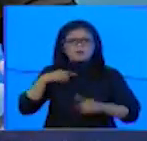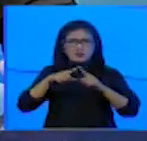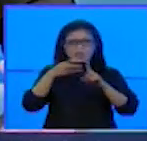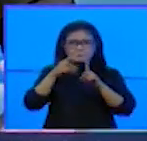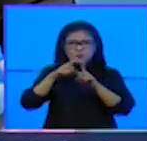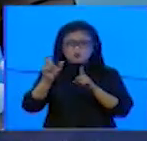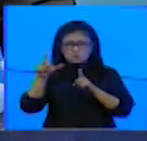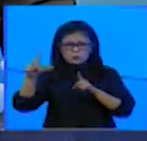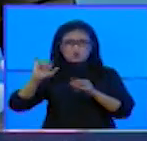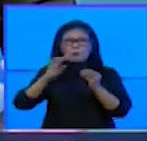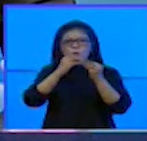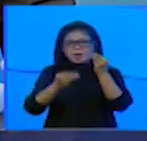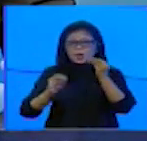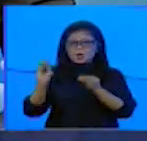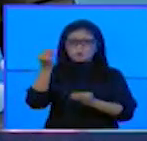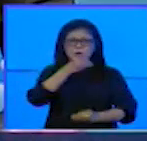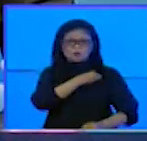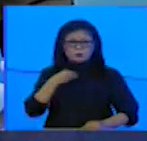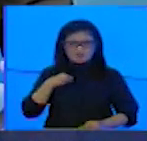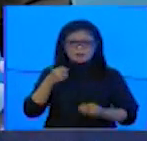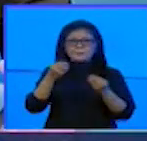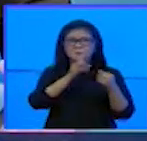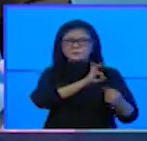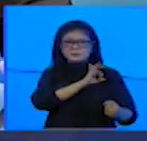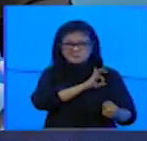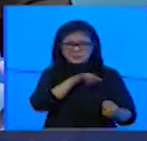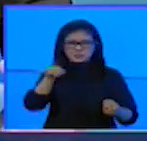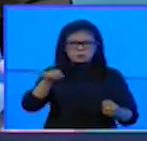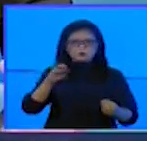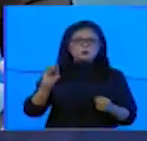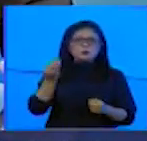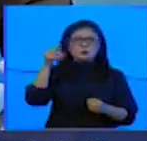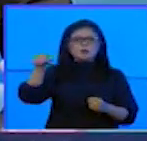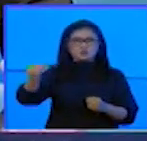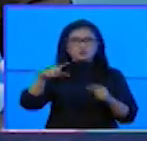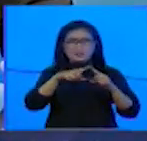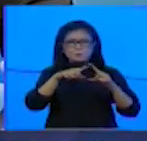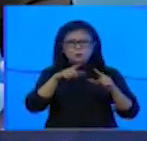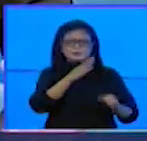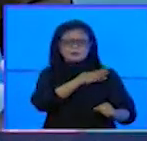Ketua Dokter Kepresidenan. Dr. Abdul Muthalib juga menjabat sebagai Guru Besar FKUI.